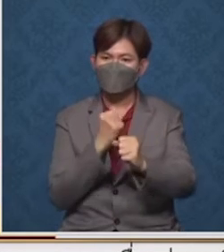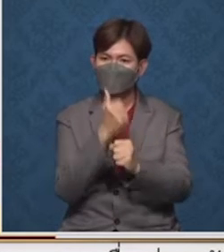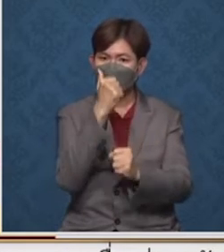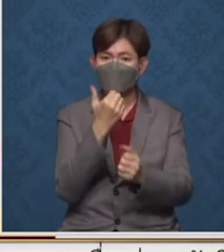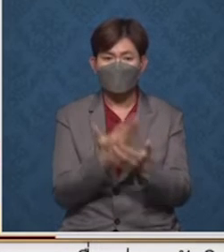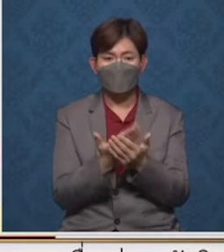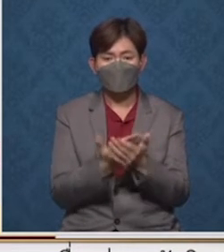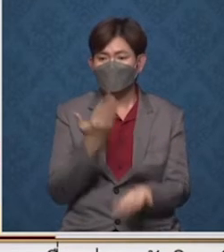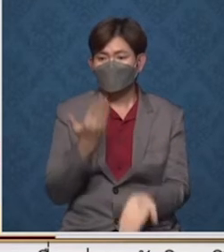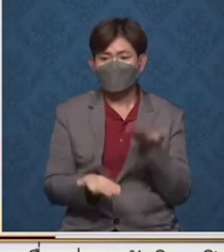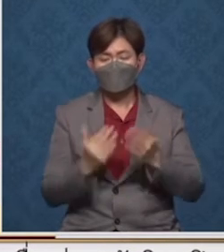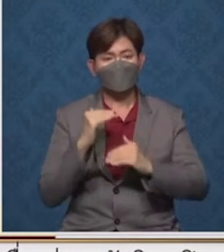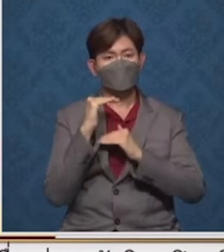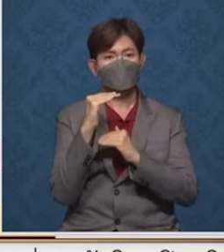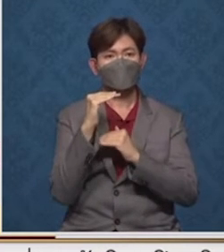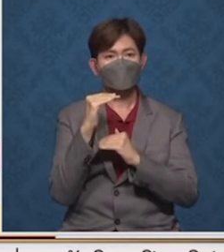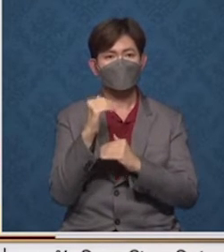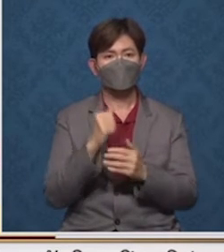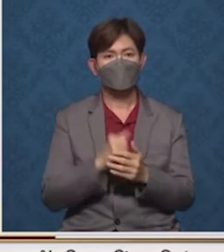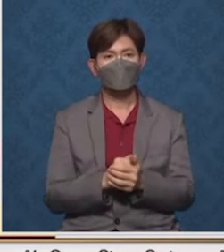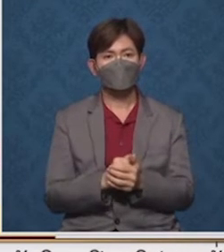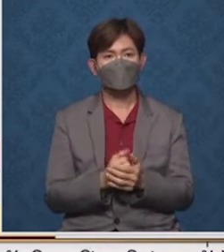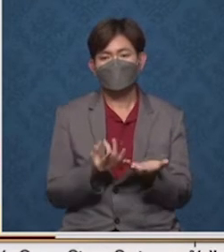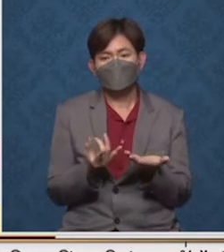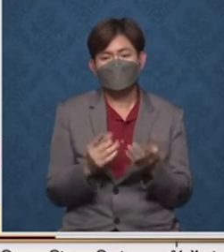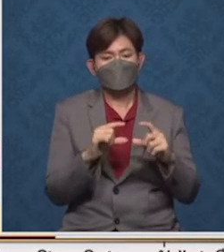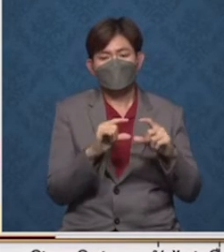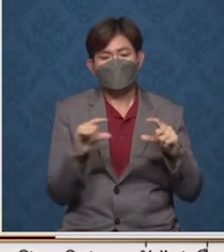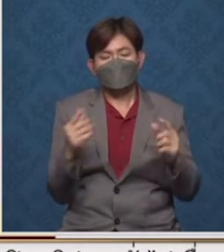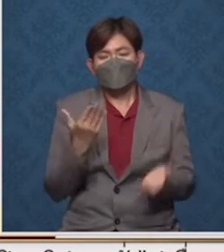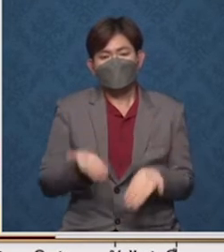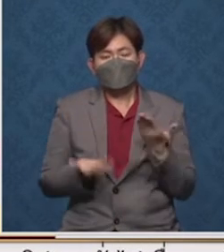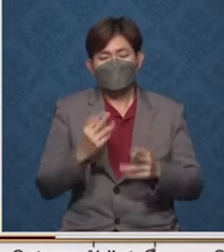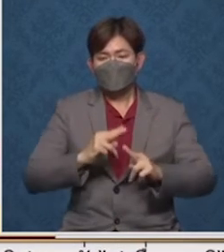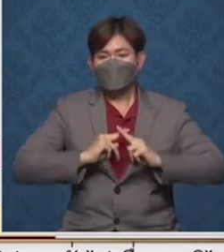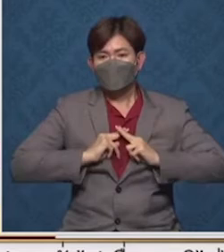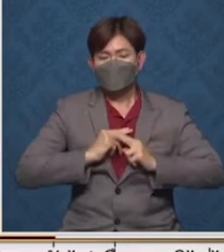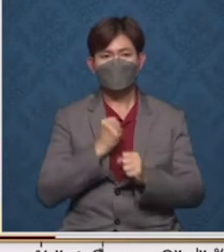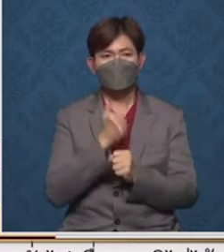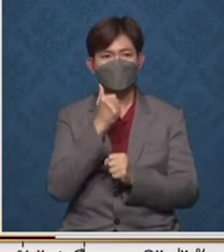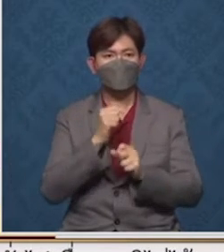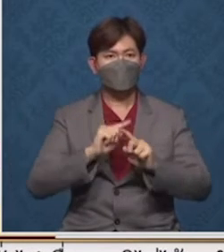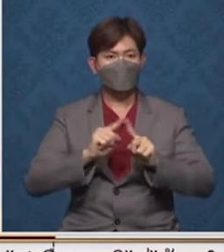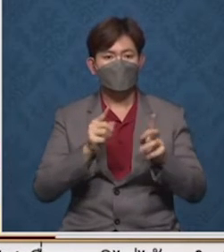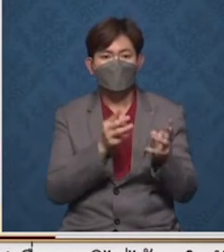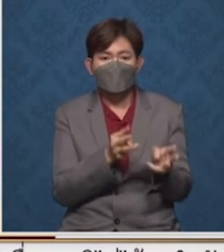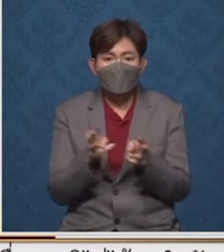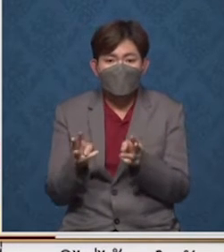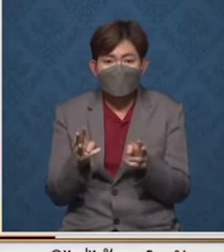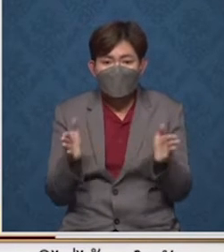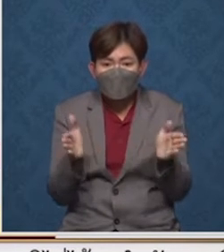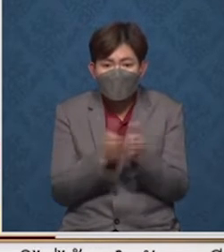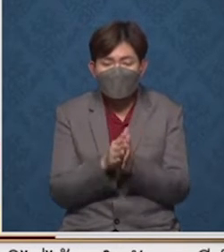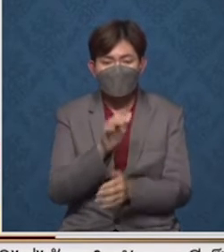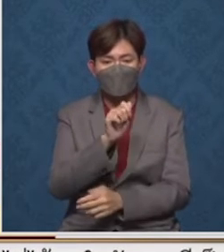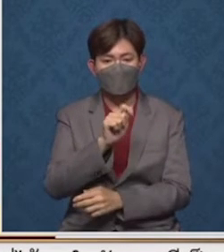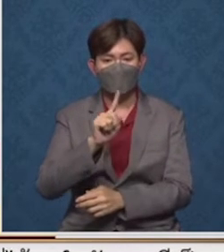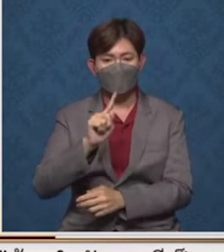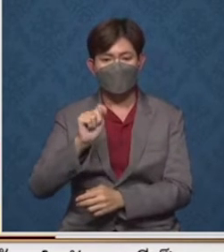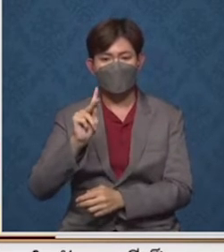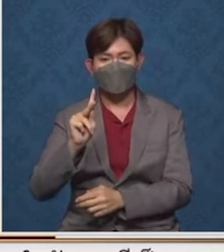ที่ฉันกำหนดอย่างได้สเปคฉันก็กำหนดเองได้ทำไมท่านไม่ใช้วิธีนี้กับเอทีเค